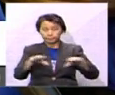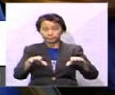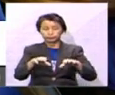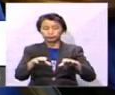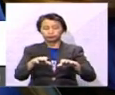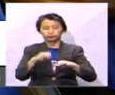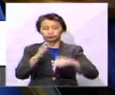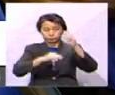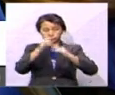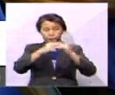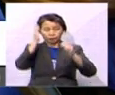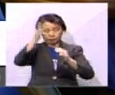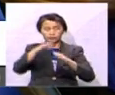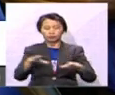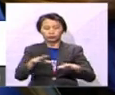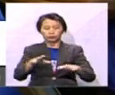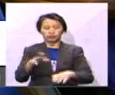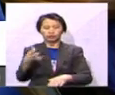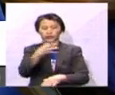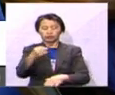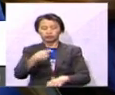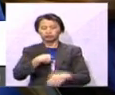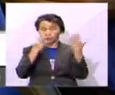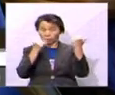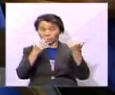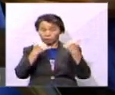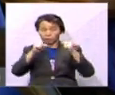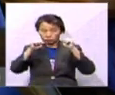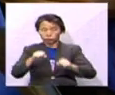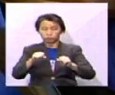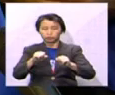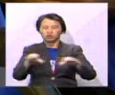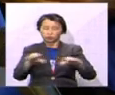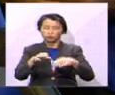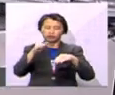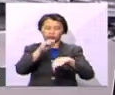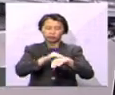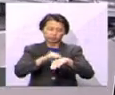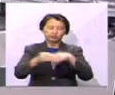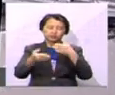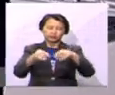akan dilakukan. Dan saya harap ianya dilakukan dalam waktu yang terdekat ini.